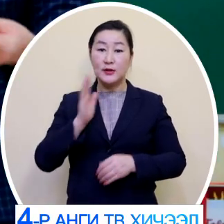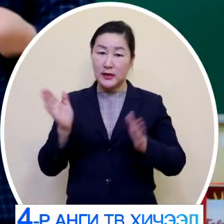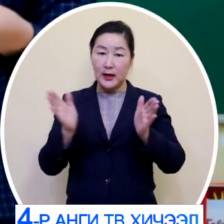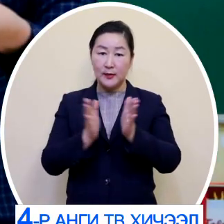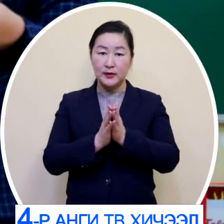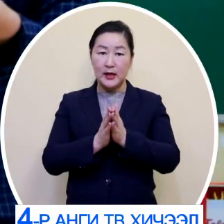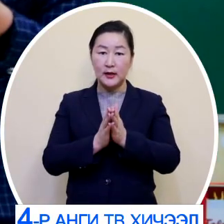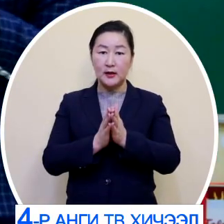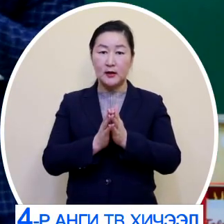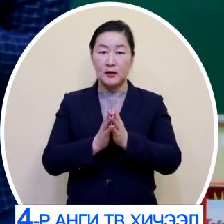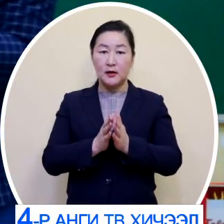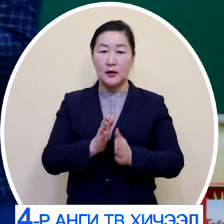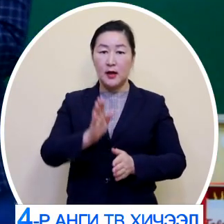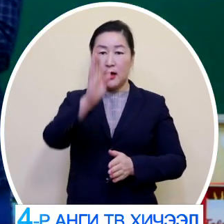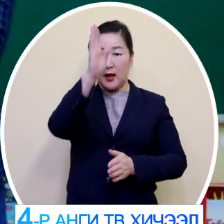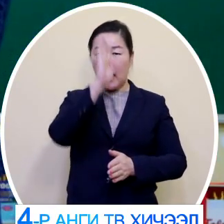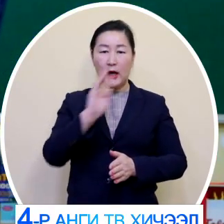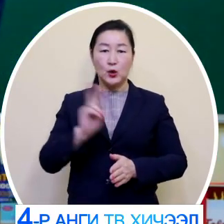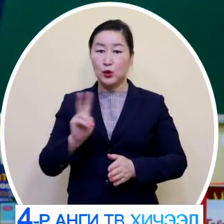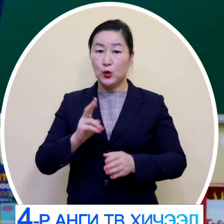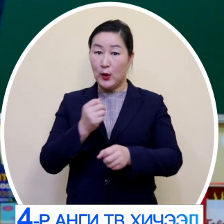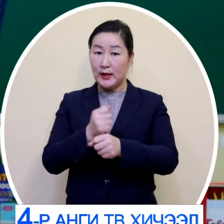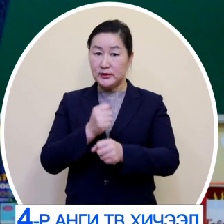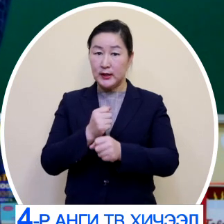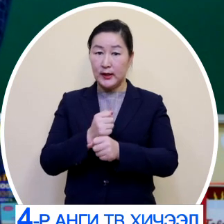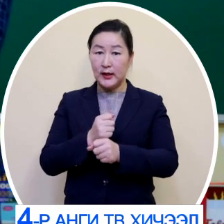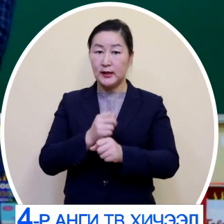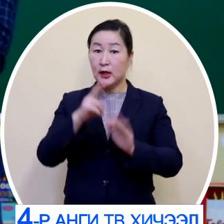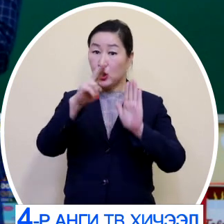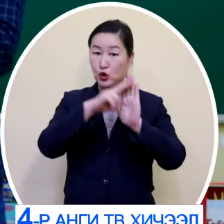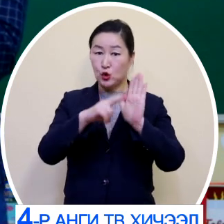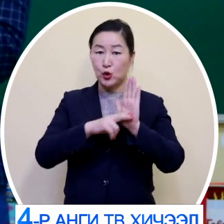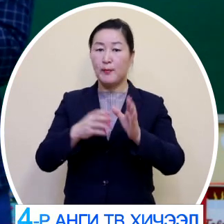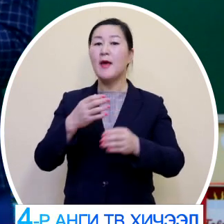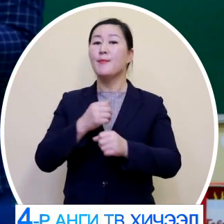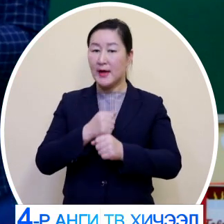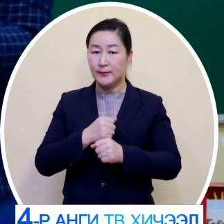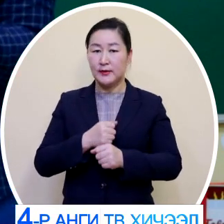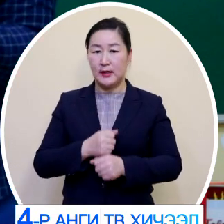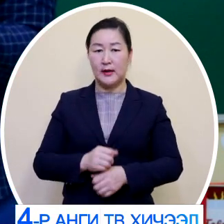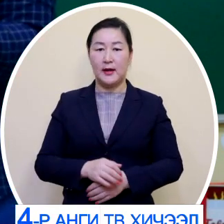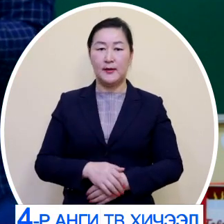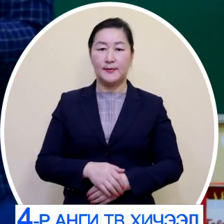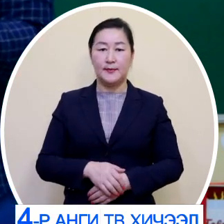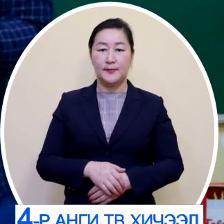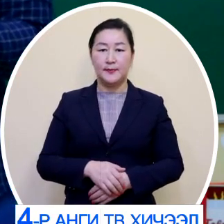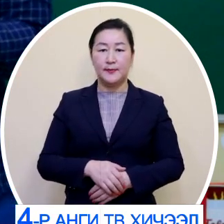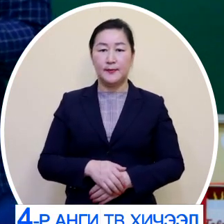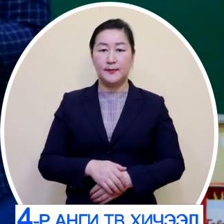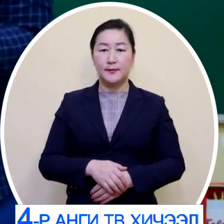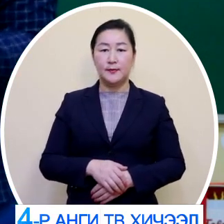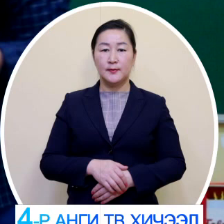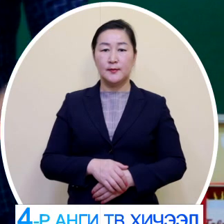багшд нь энэ туйлыг нь тэмдэглээгүй дугуй соронц ээ. Өнөөдрийнхөө хичээлийн бид нар